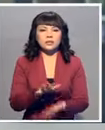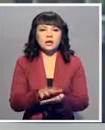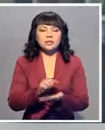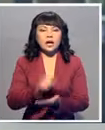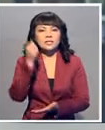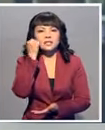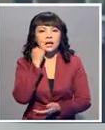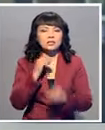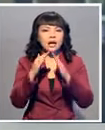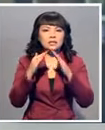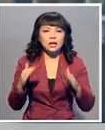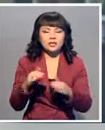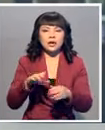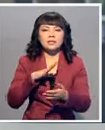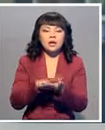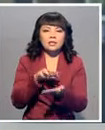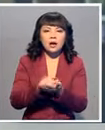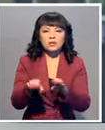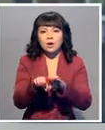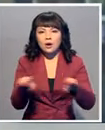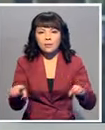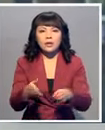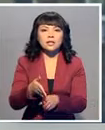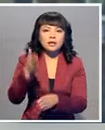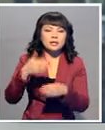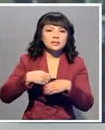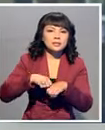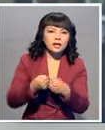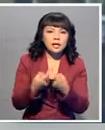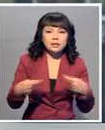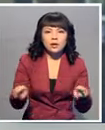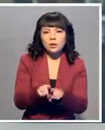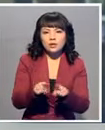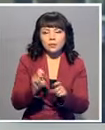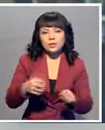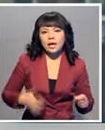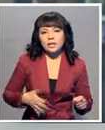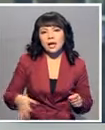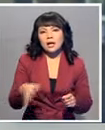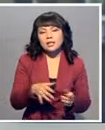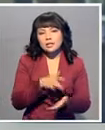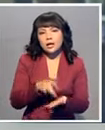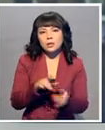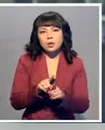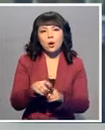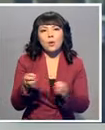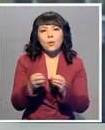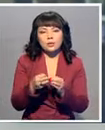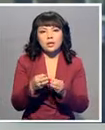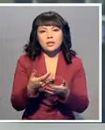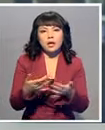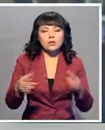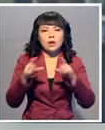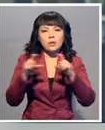Тозығы жеткен шатыр, шірген құбыр, құзданған қабырғалар мен жертөледегі сыз. Бұл Тараз қаласындағы 10 шақты